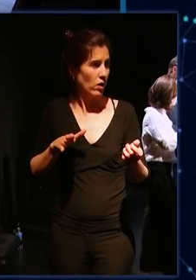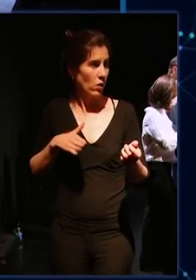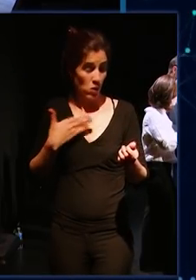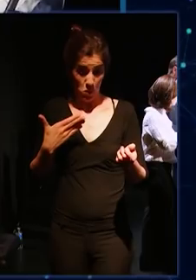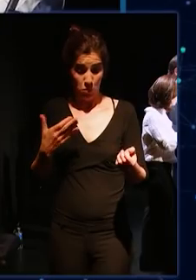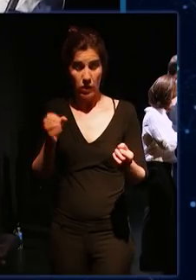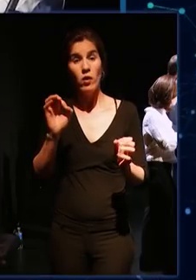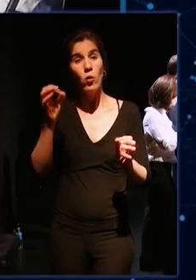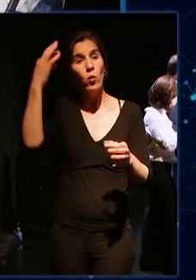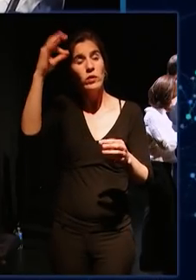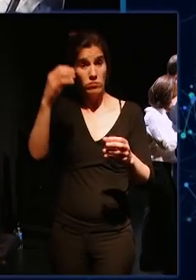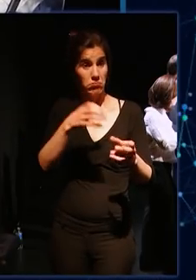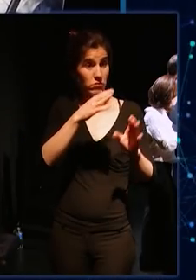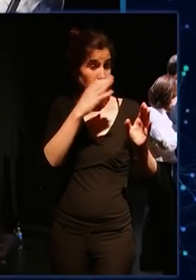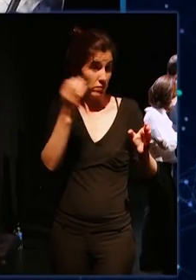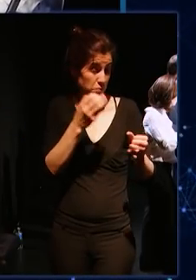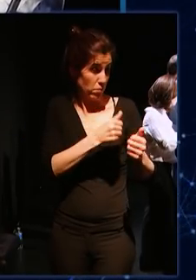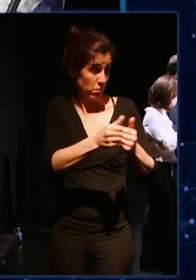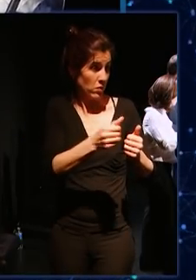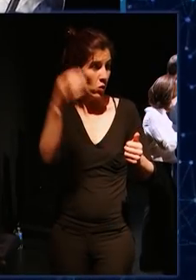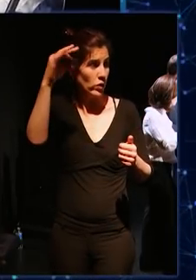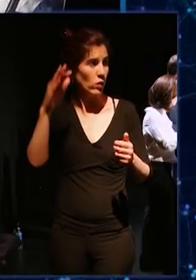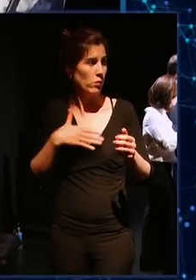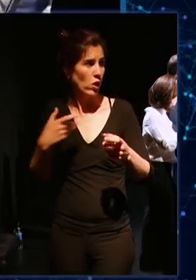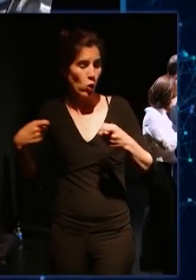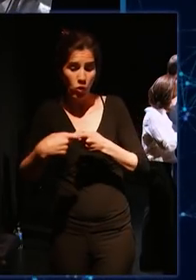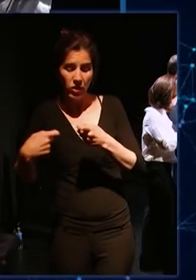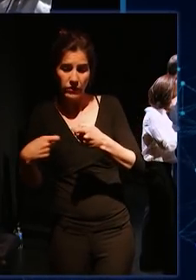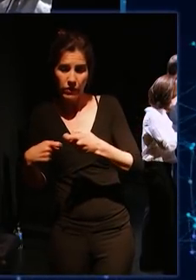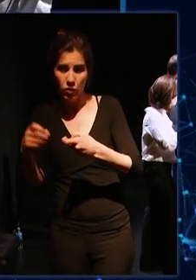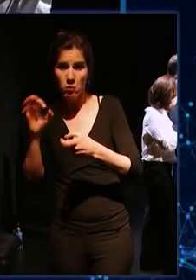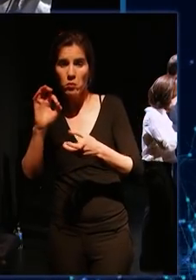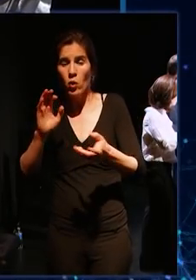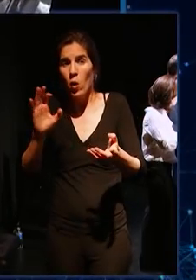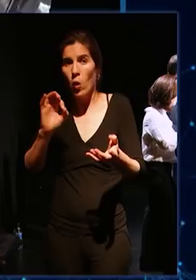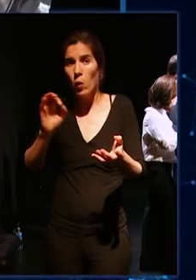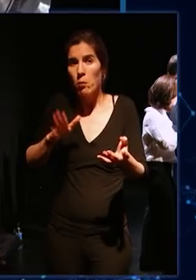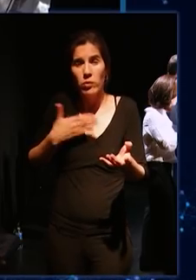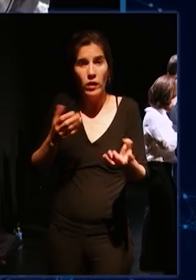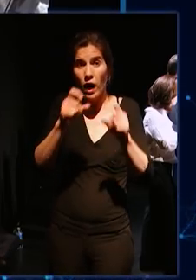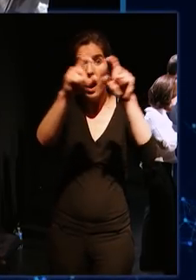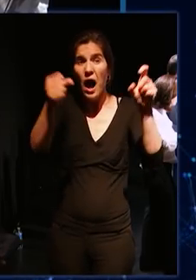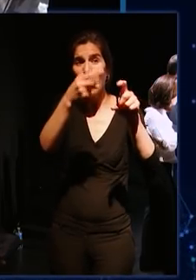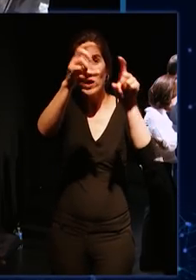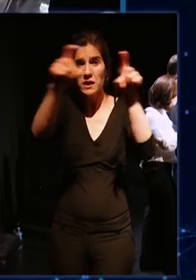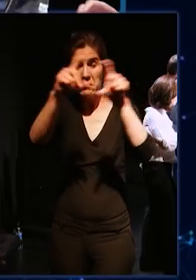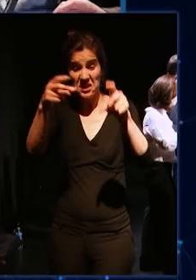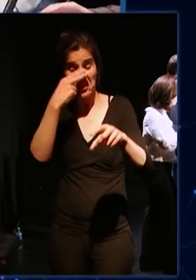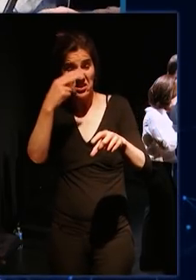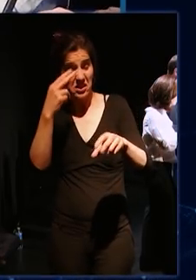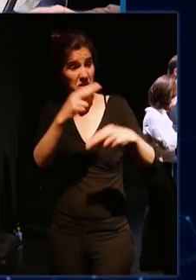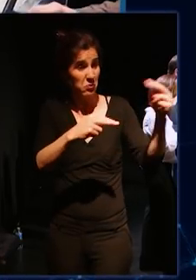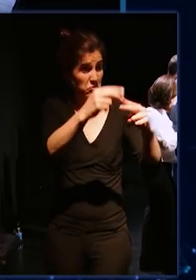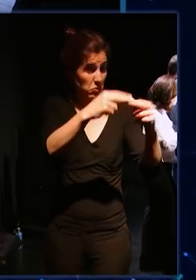de concertación o a través de otras medios. Puede haber una empresa interesada en construir una residencia geriátrica, ¿no?